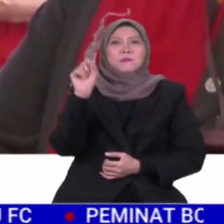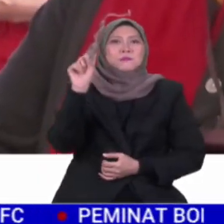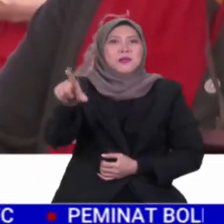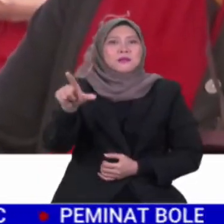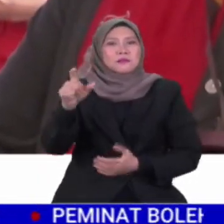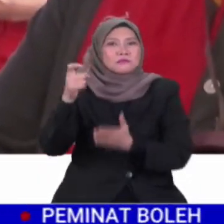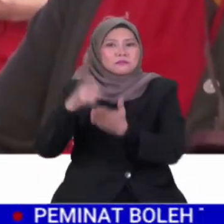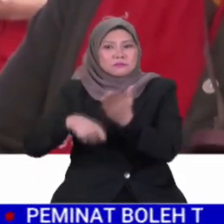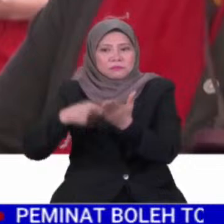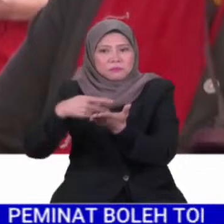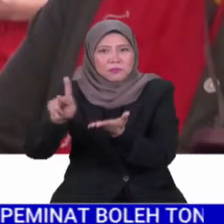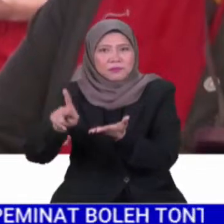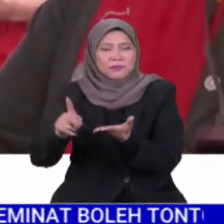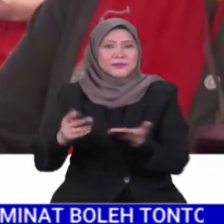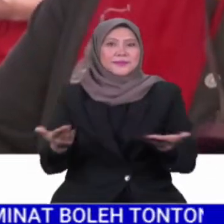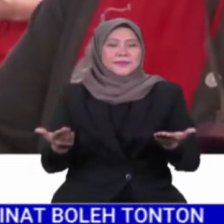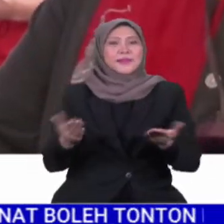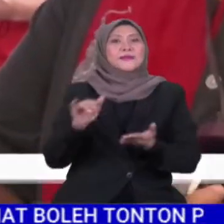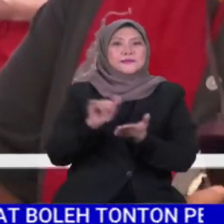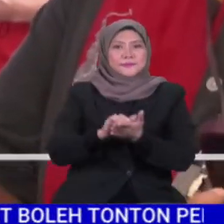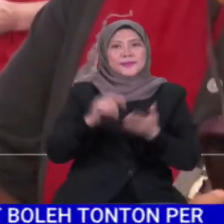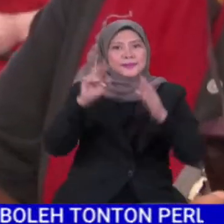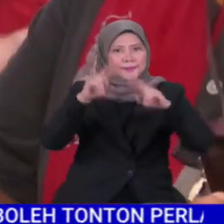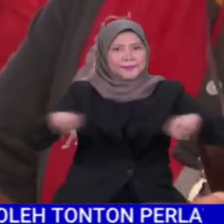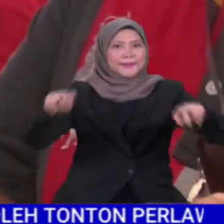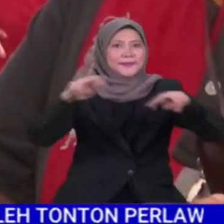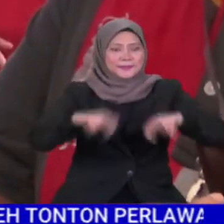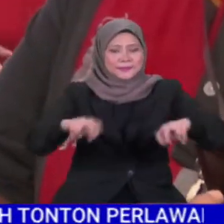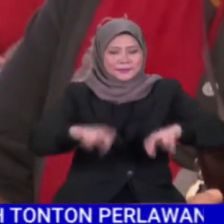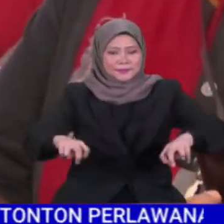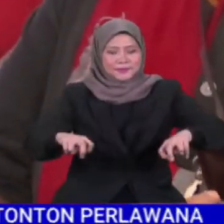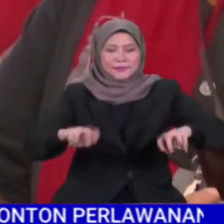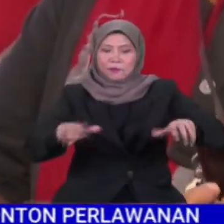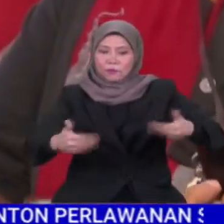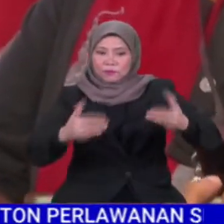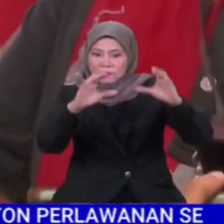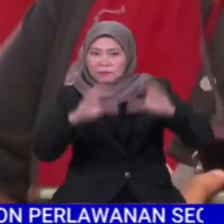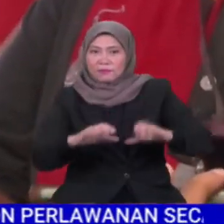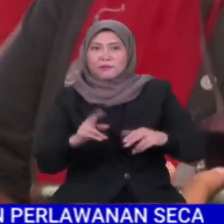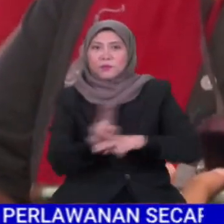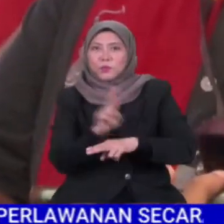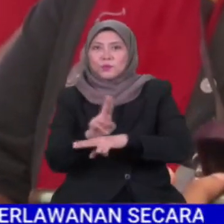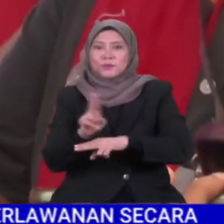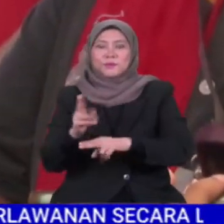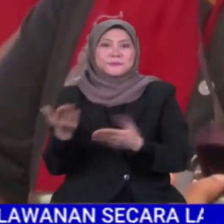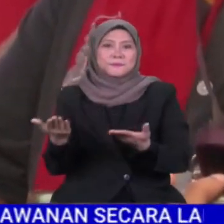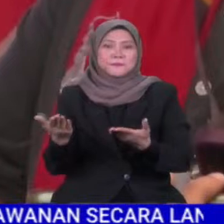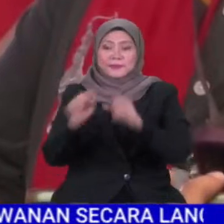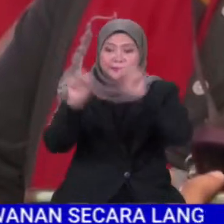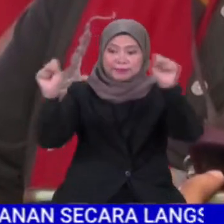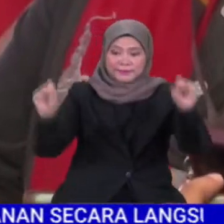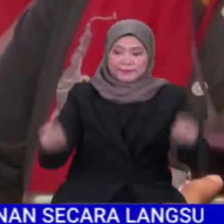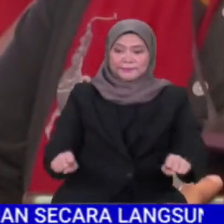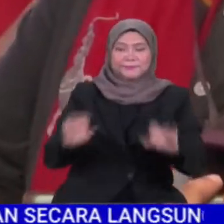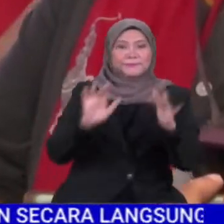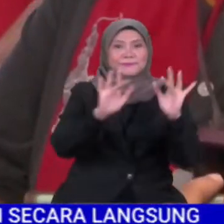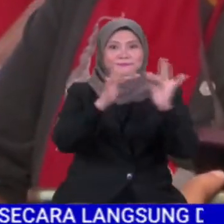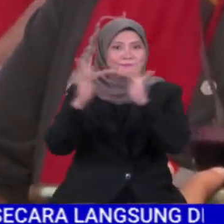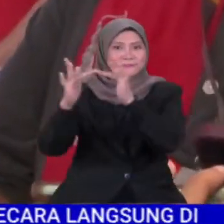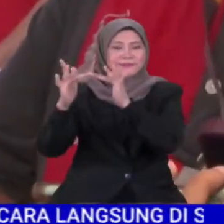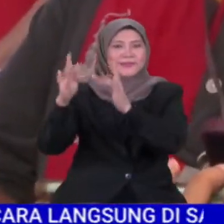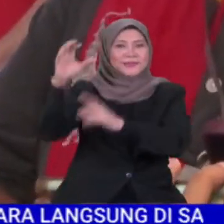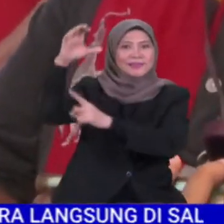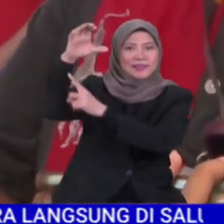tinggi. Jadi kita akan teliti beberapa cara termasuk penggunaan sistem internet